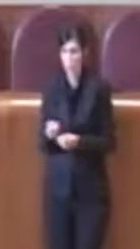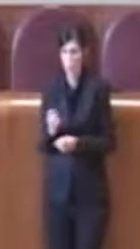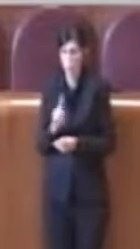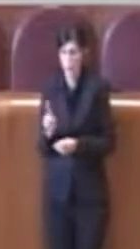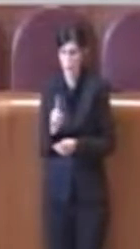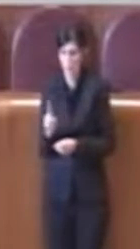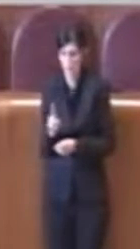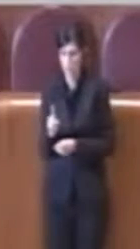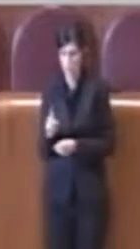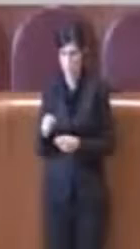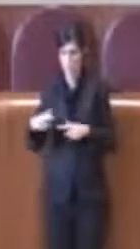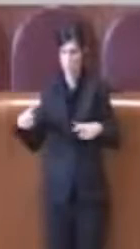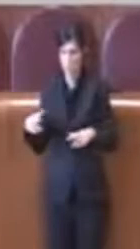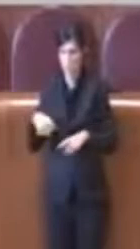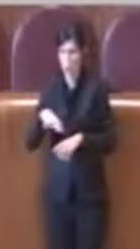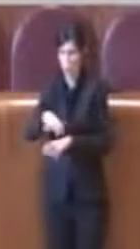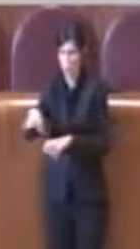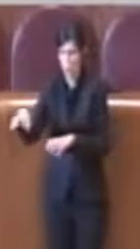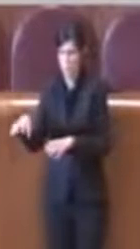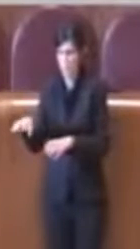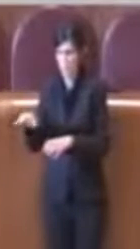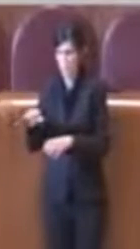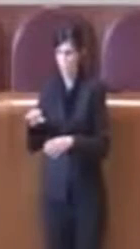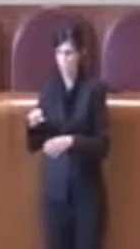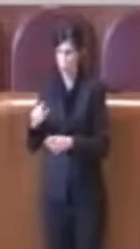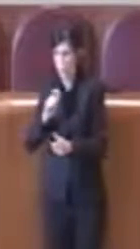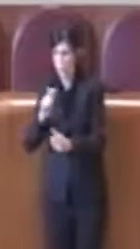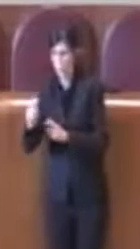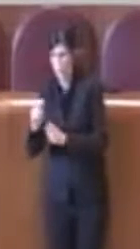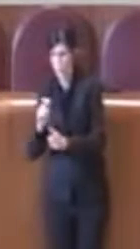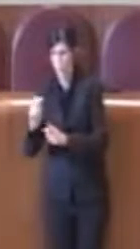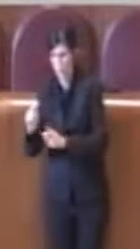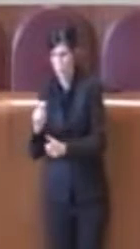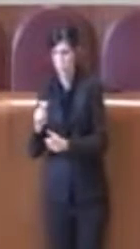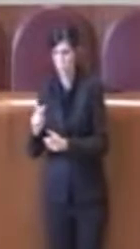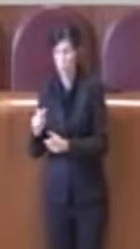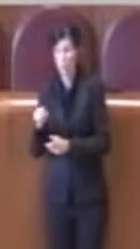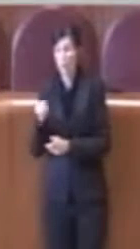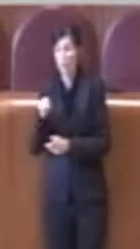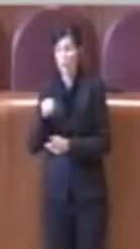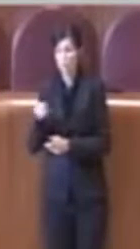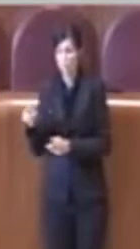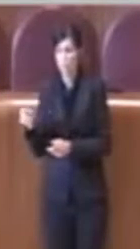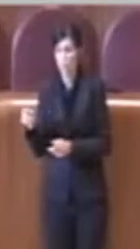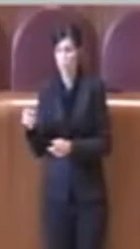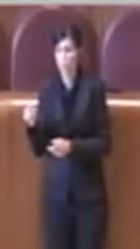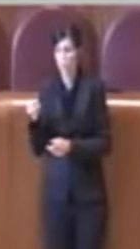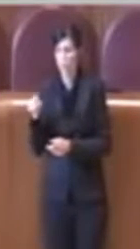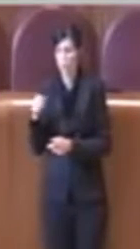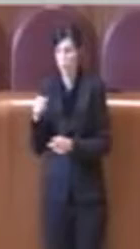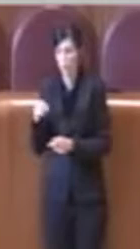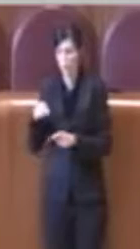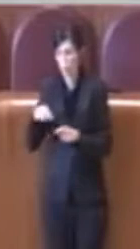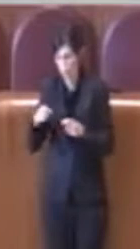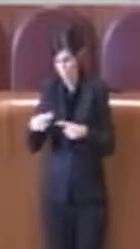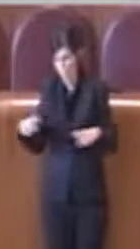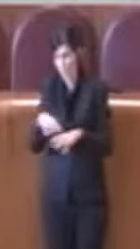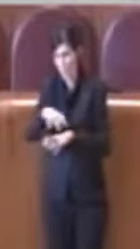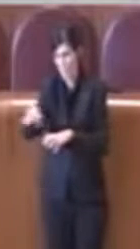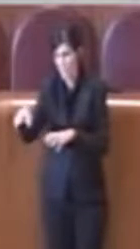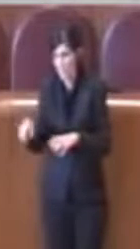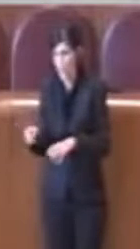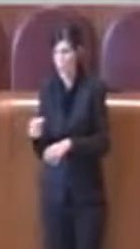cioè l'urbanistica contrattata, l'urbanistica fatta di monetizzazioni, di compensazioni, noi ce la